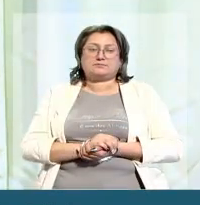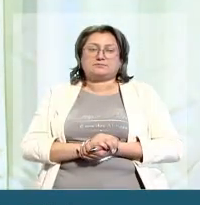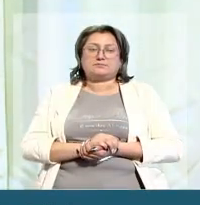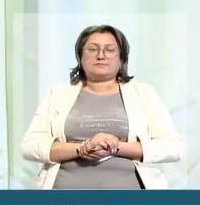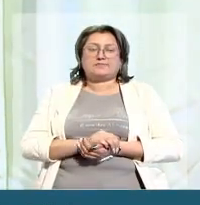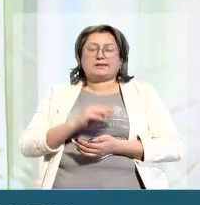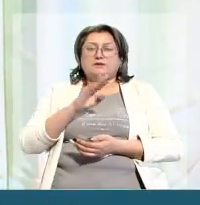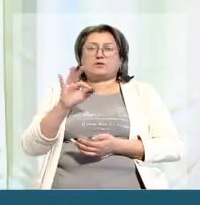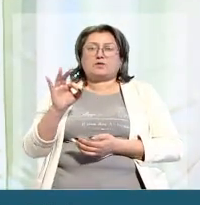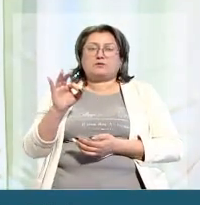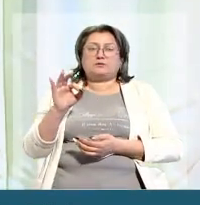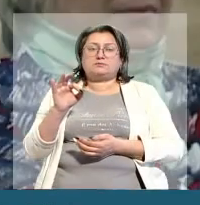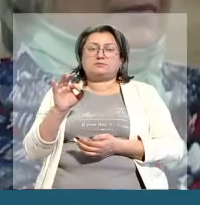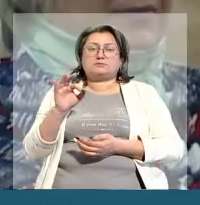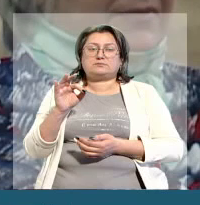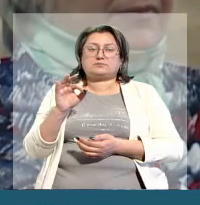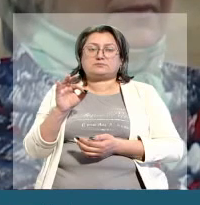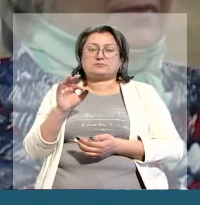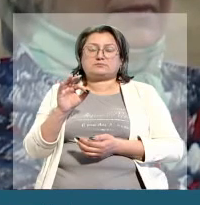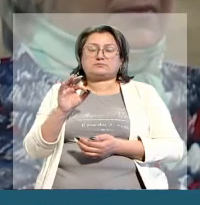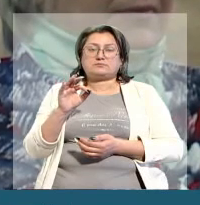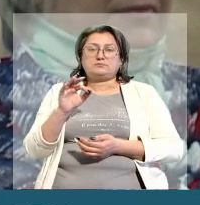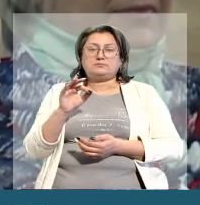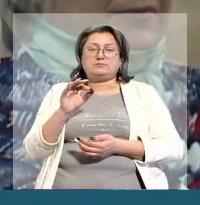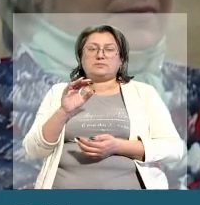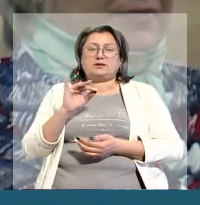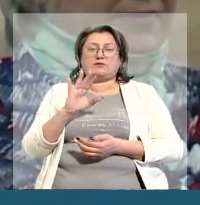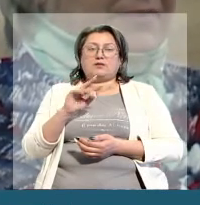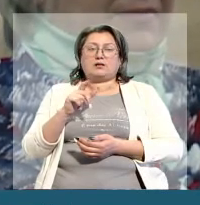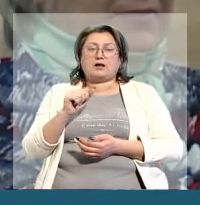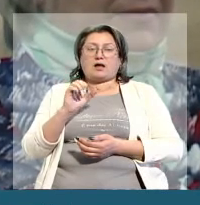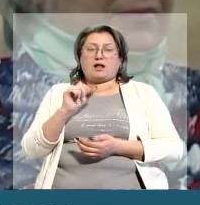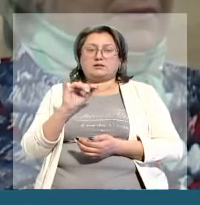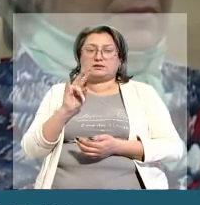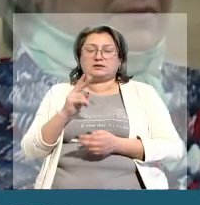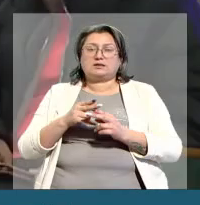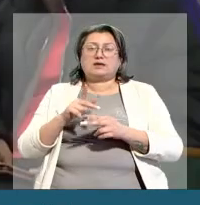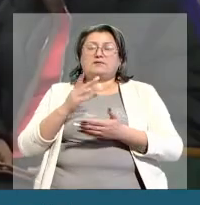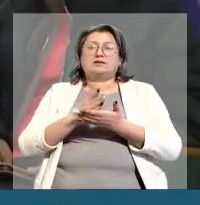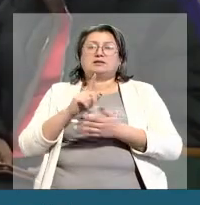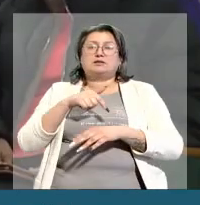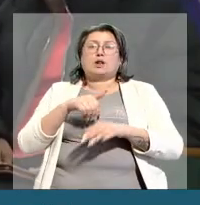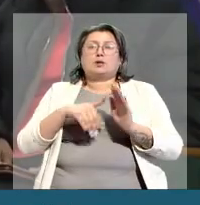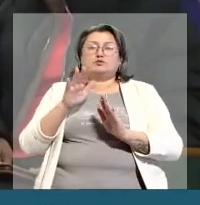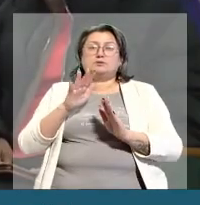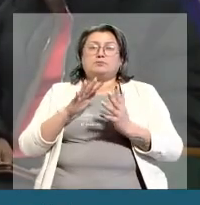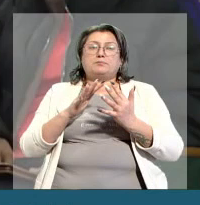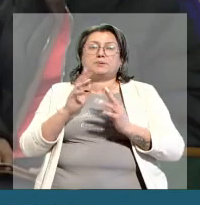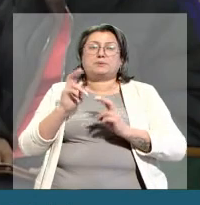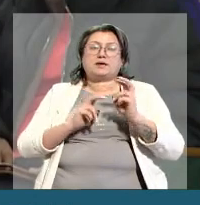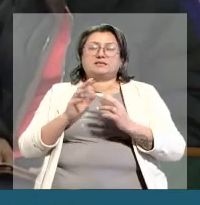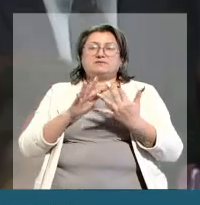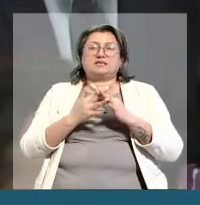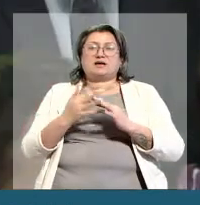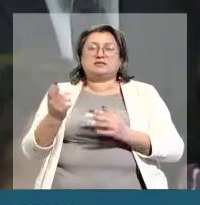өсіріп, өндеуден жоғары нәтиже көрсетіп келеді. Ал кәсіби мереке қарсанында өңір экономикасының дамуына үлес қосып жүрген қызметкерлердің